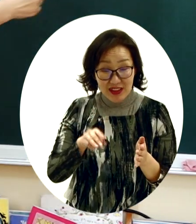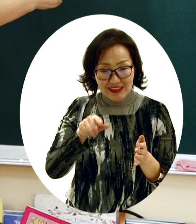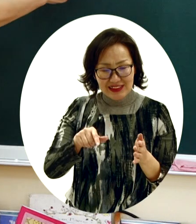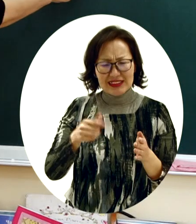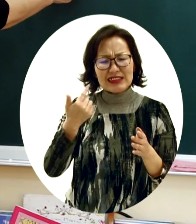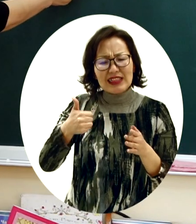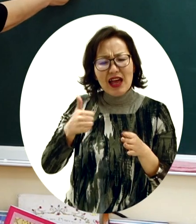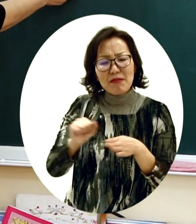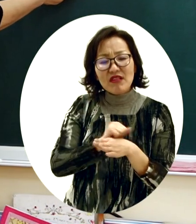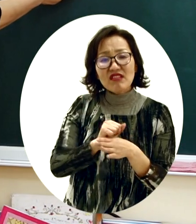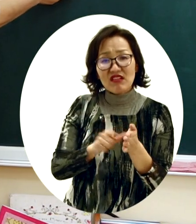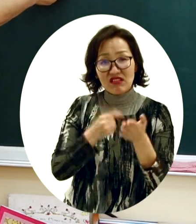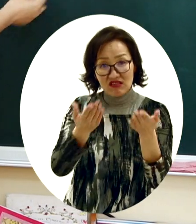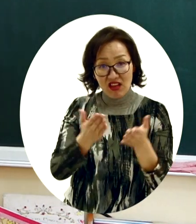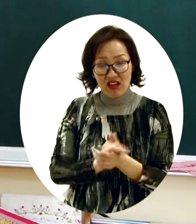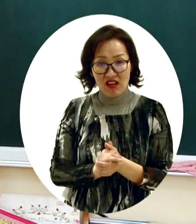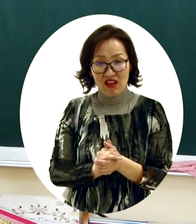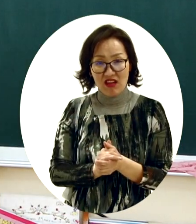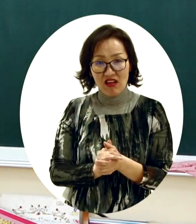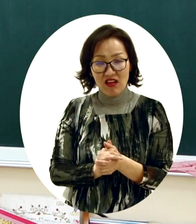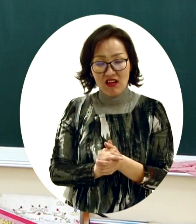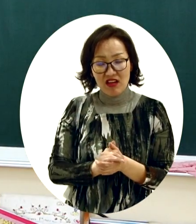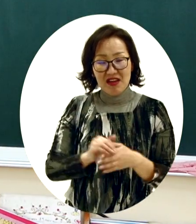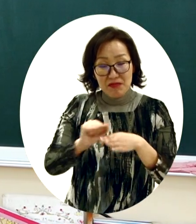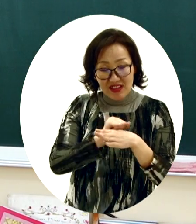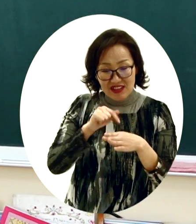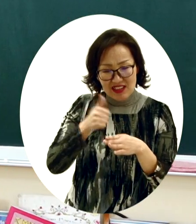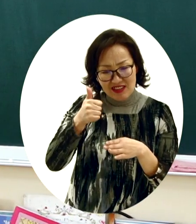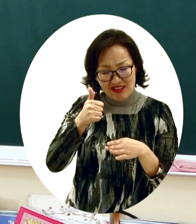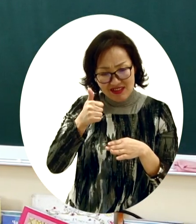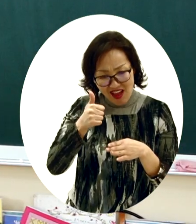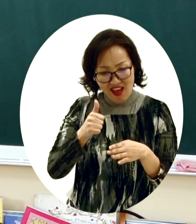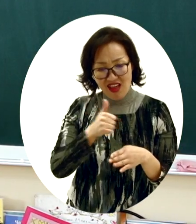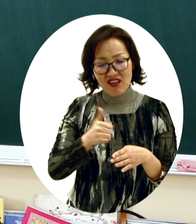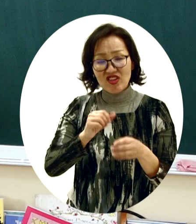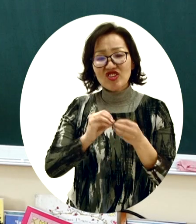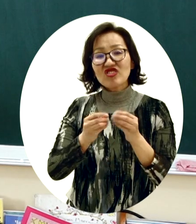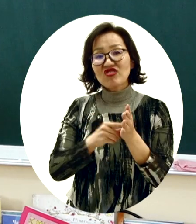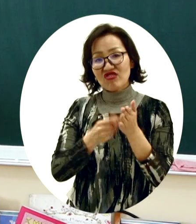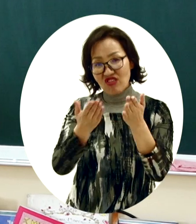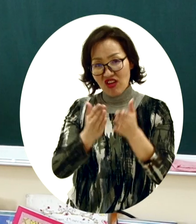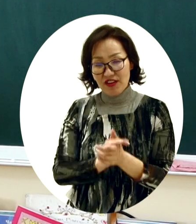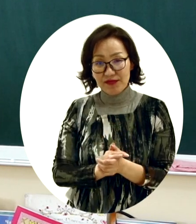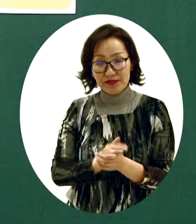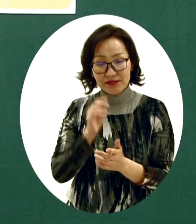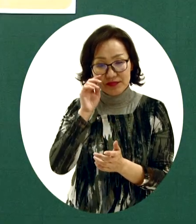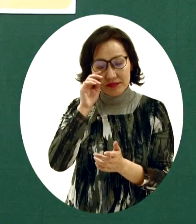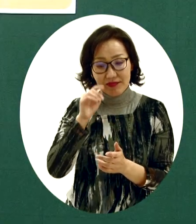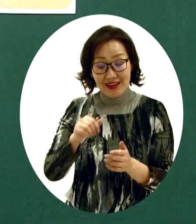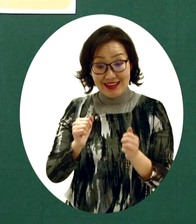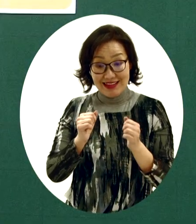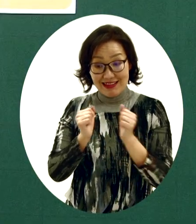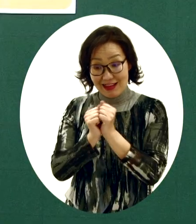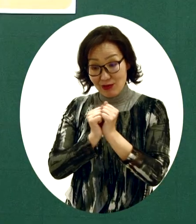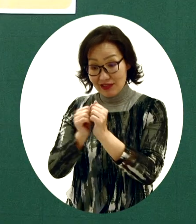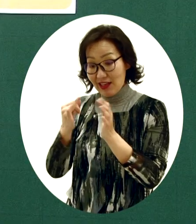сайн бэлдсэн байх ёстой. Өөрөөр хэлбэл бэлтгэлийг маш сайн хангасан байх ёстой гэдгийг багш нь хэлээ.